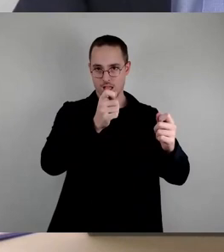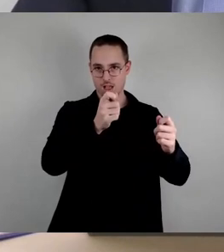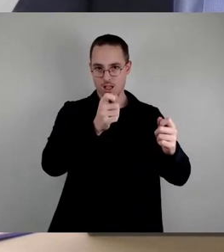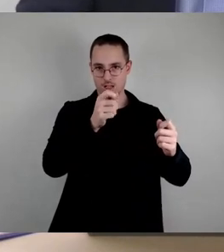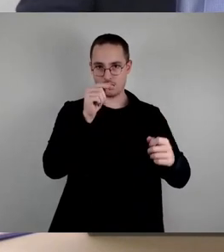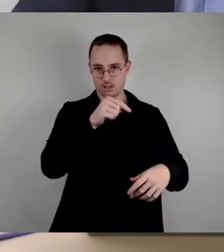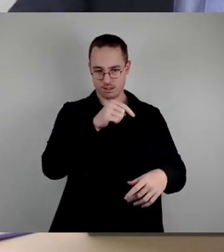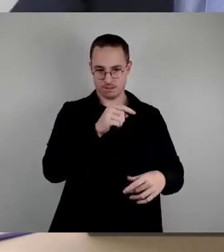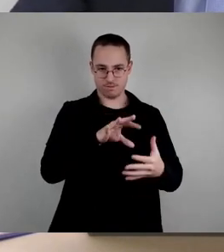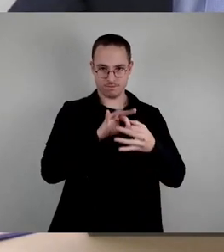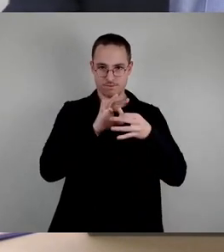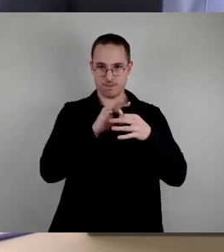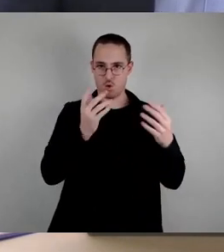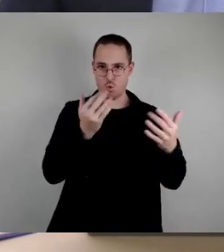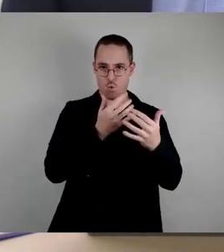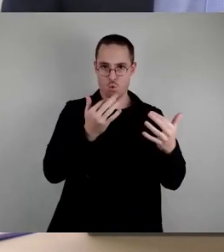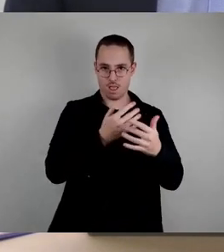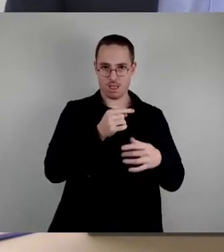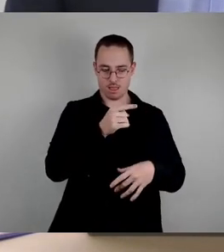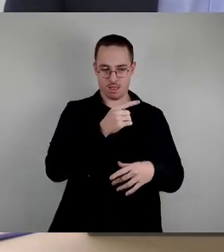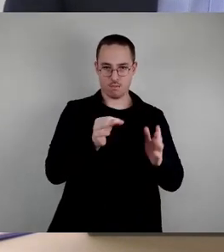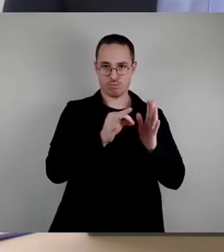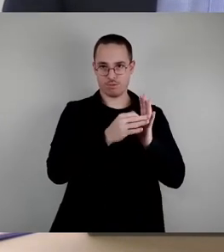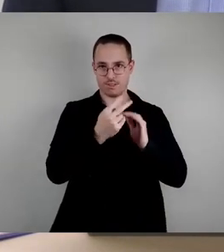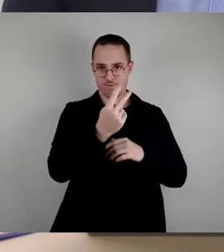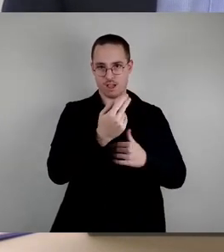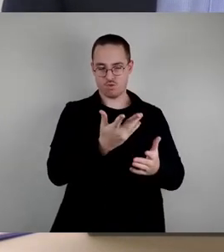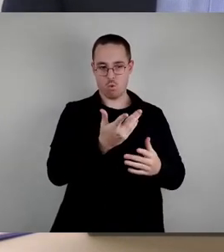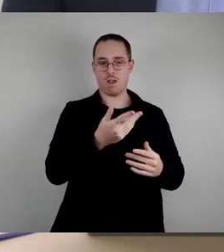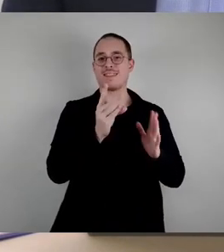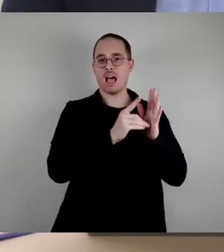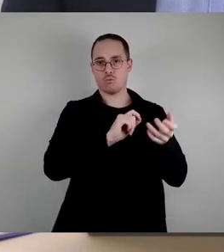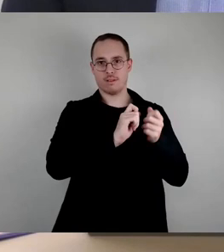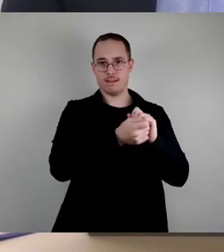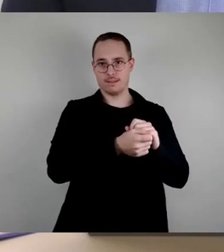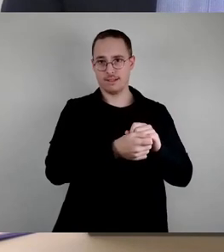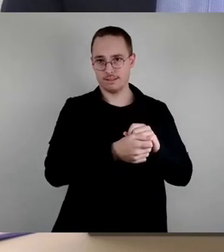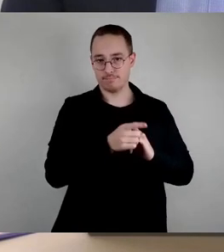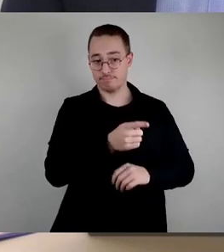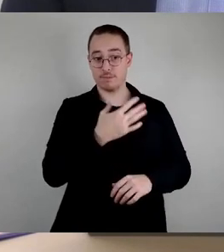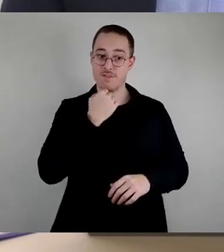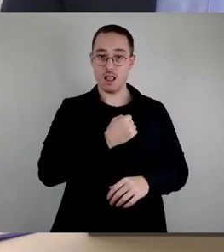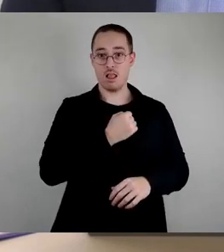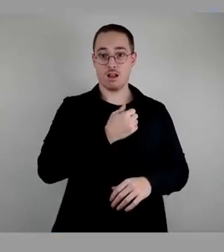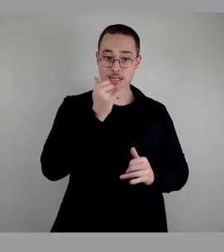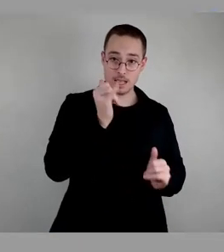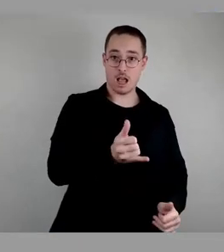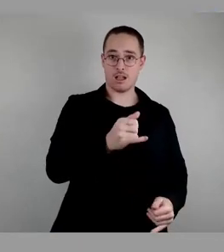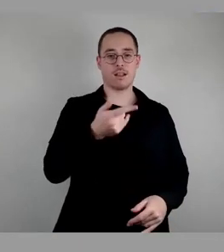Grünen, der ausschließlich den Punkt 2 mit dem geänderten Datum beinhaltet, positiv votieren will, den bitte ich jetzt um Stimmzeichen.